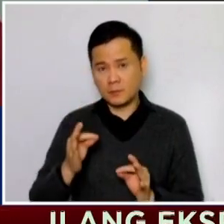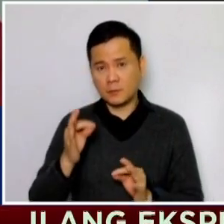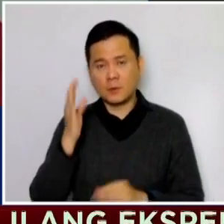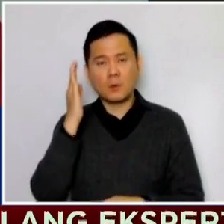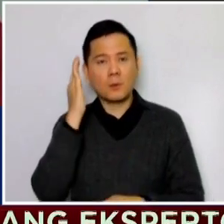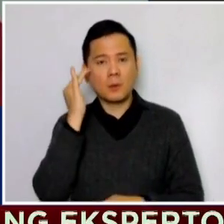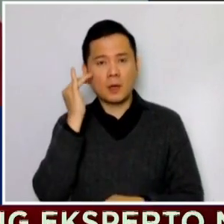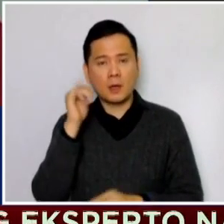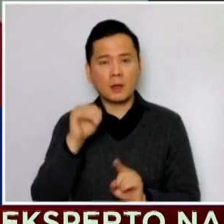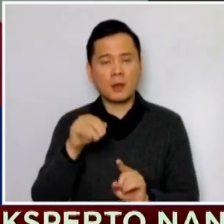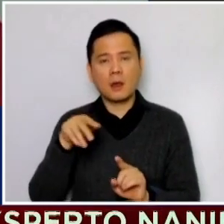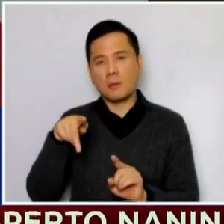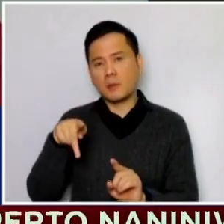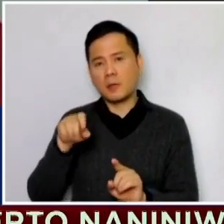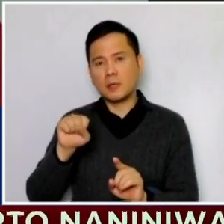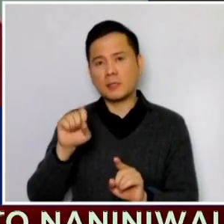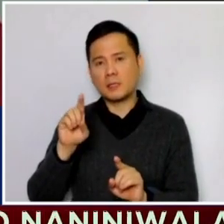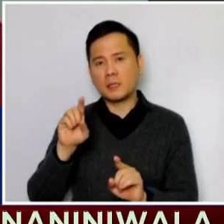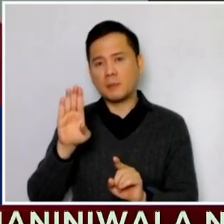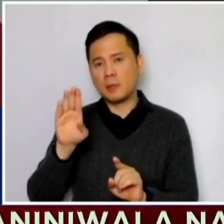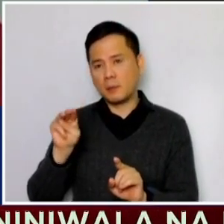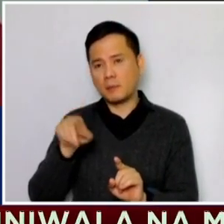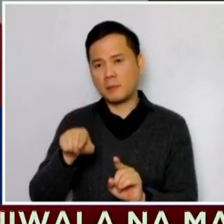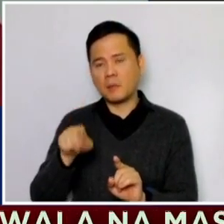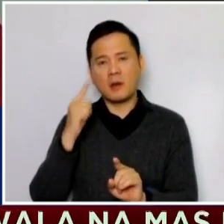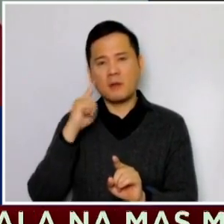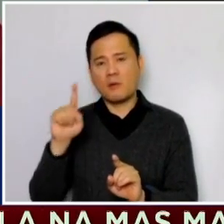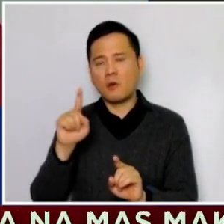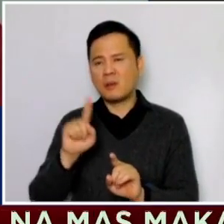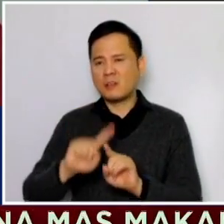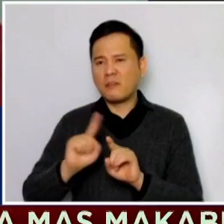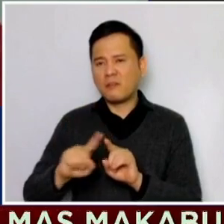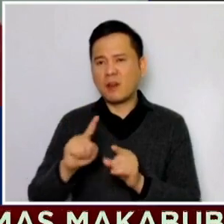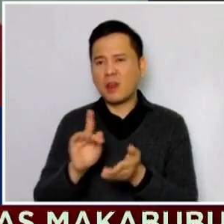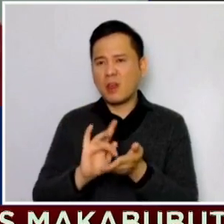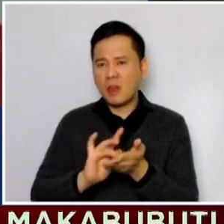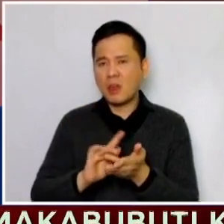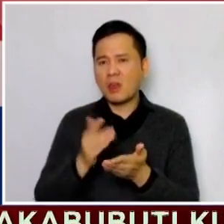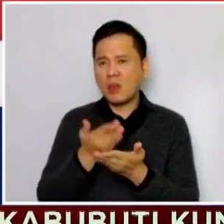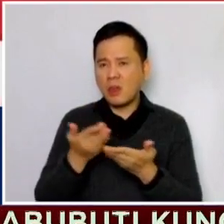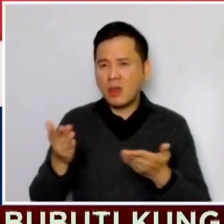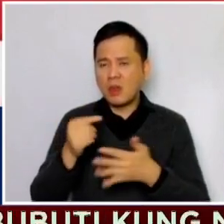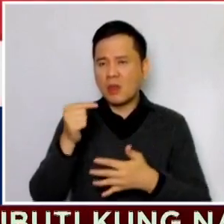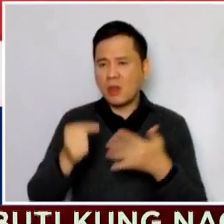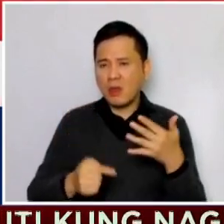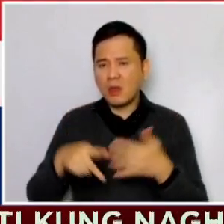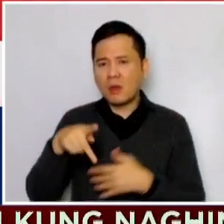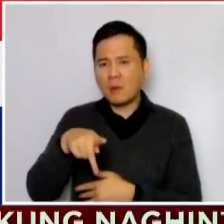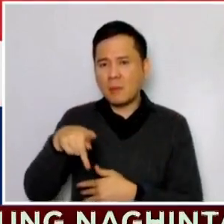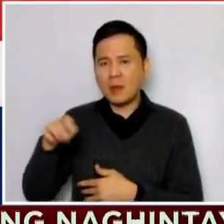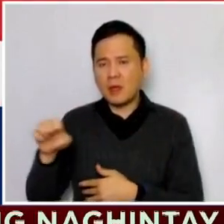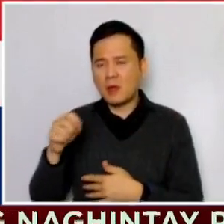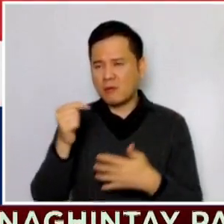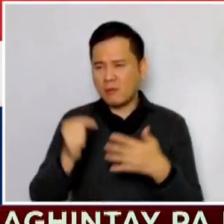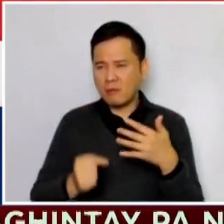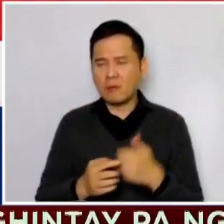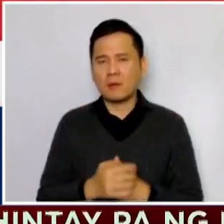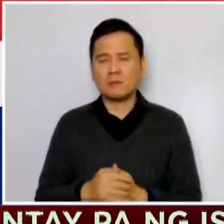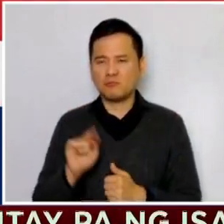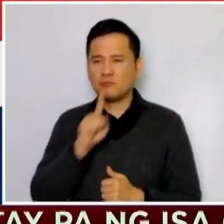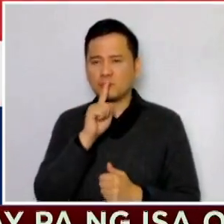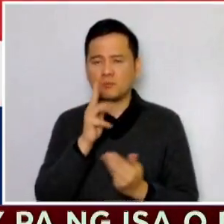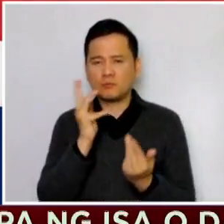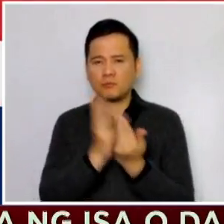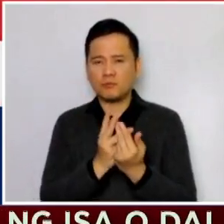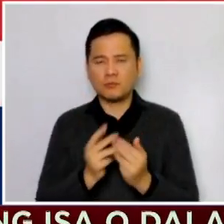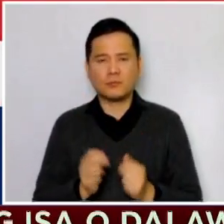ng PSDBM is for common supplies and na-classify na common supplies po yung mga PPE. Nakukulangan naman ang bayan muna sa